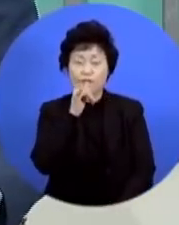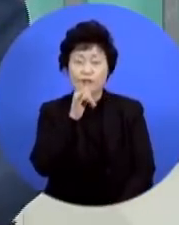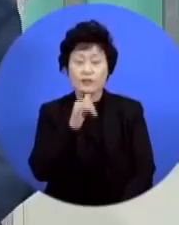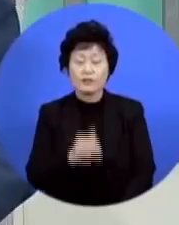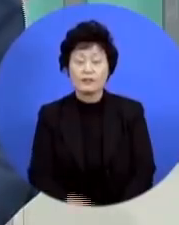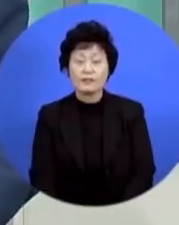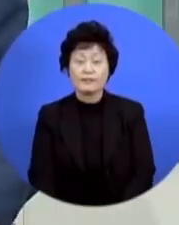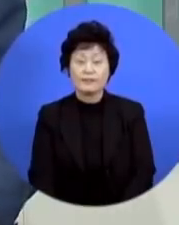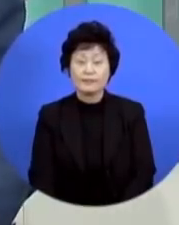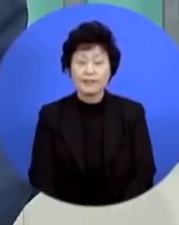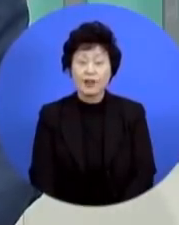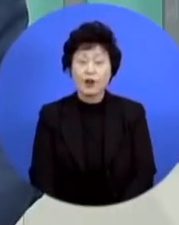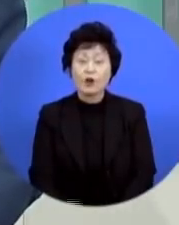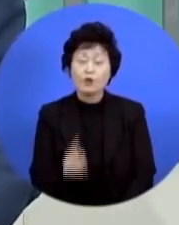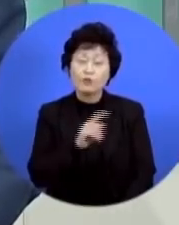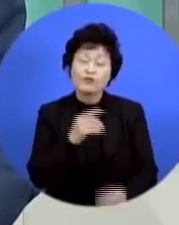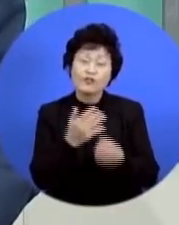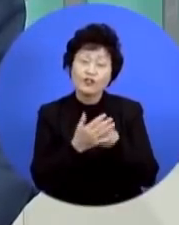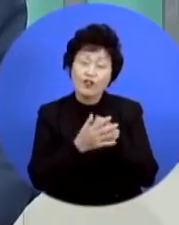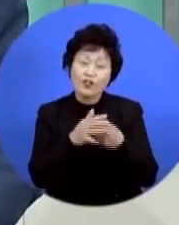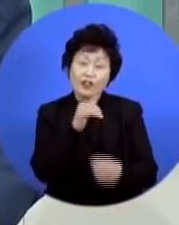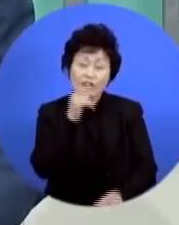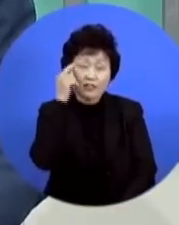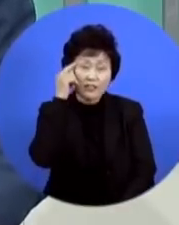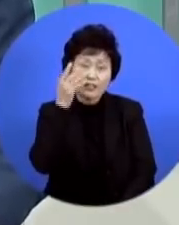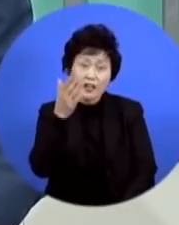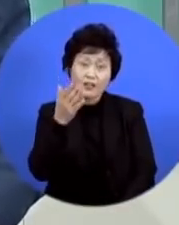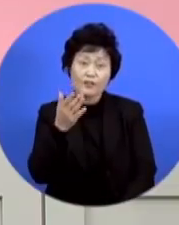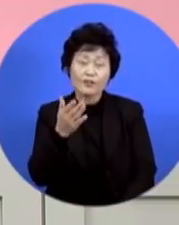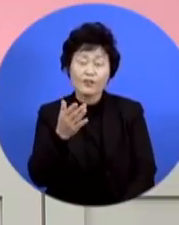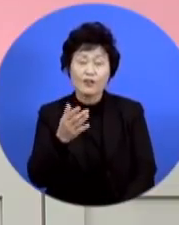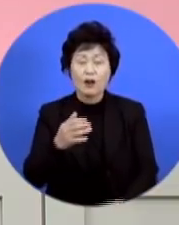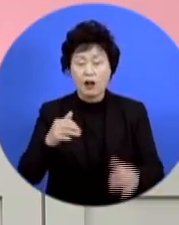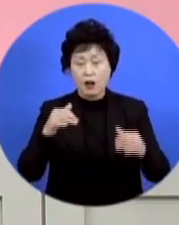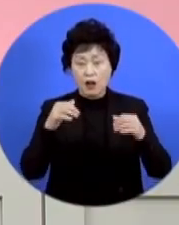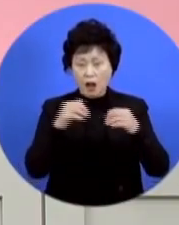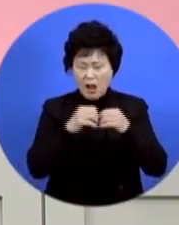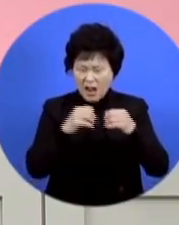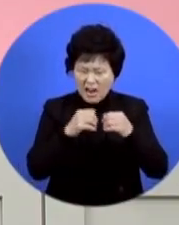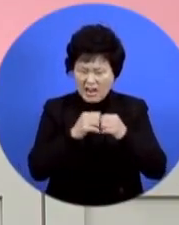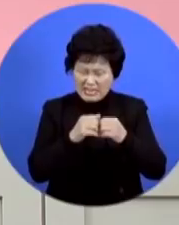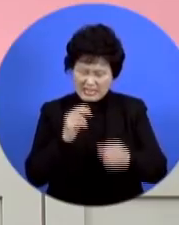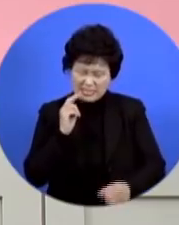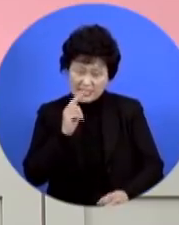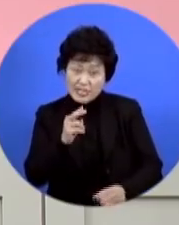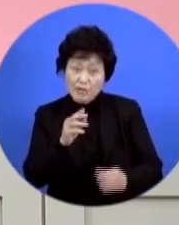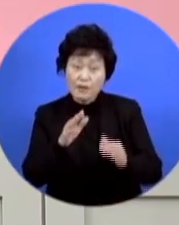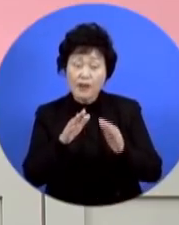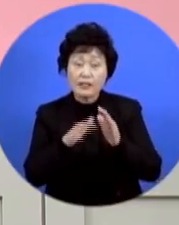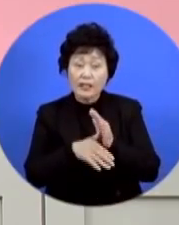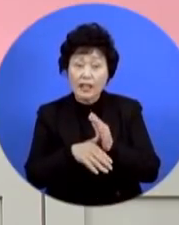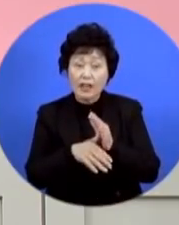특세로 계속 가면서 어떤 은혜가 있었어요? 우리 성도들한테. 전쟁이 이렇게 치열해질 때는